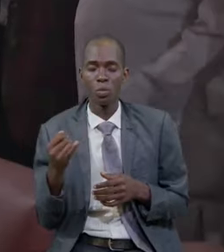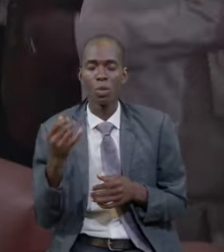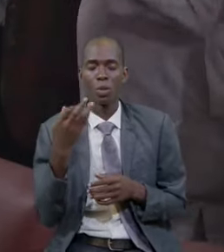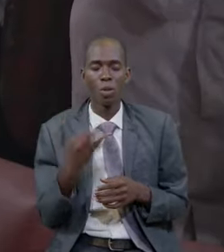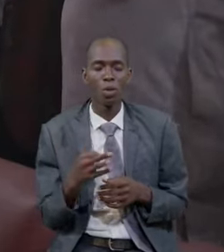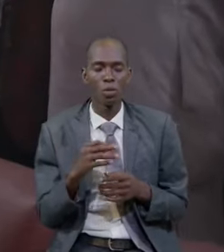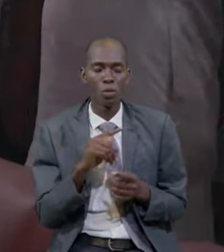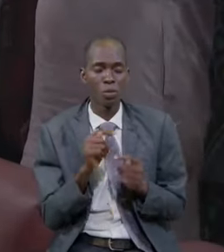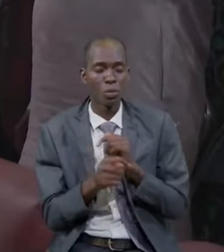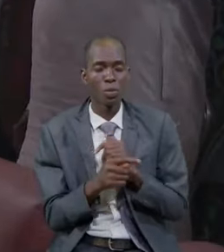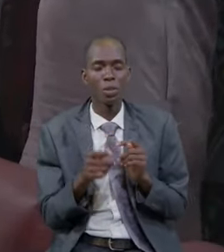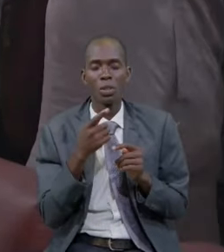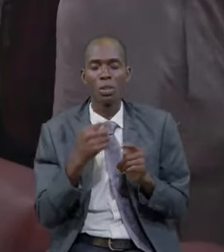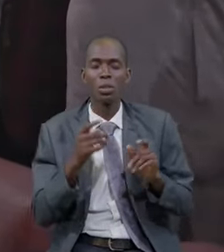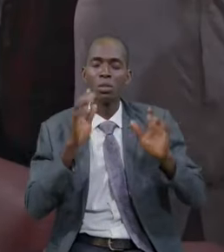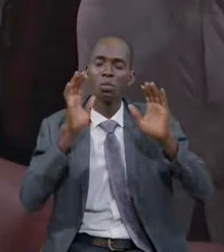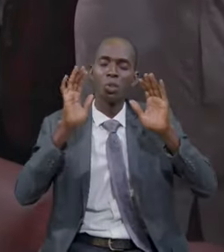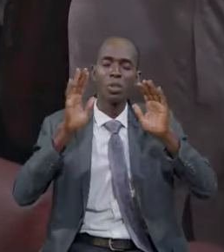ferme.